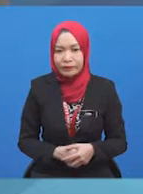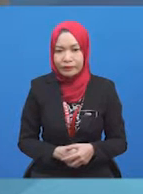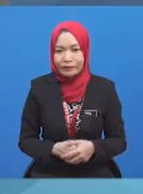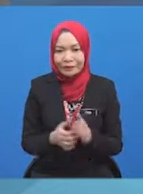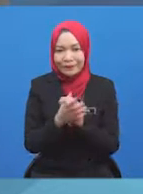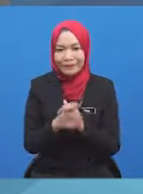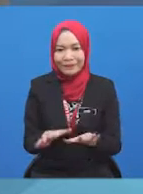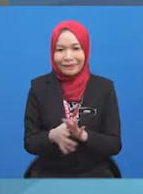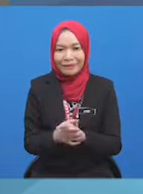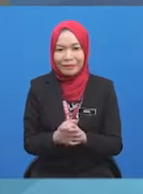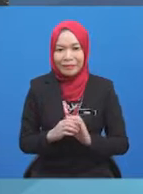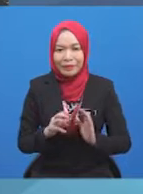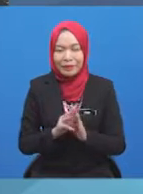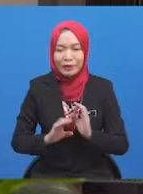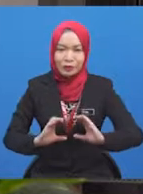Selamat mencuba.